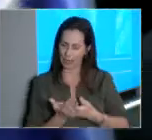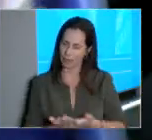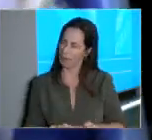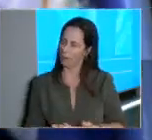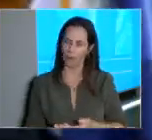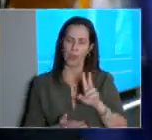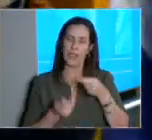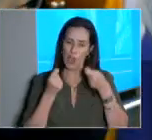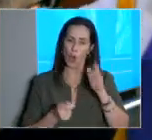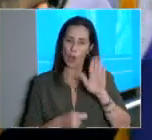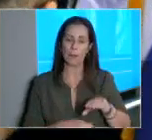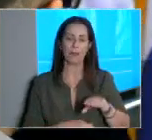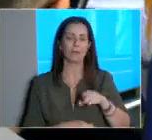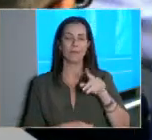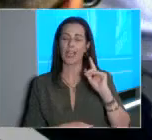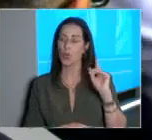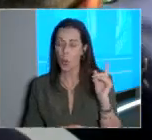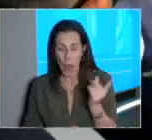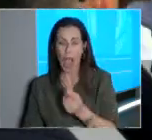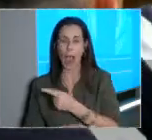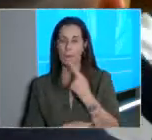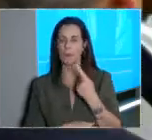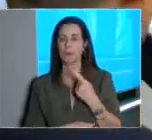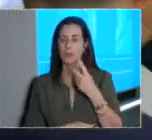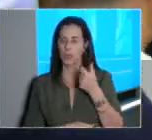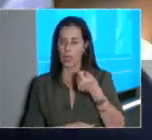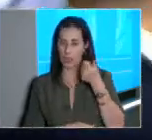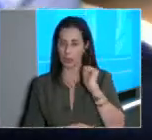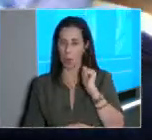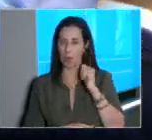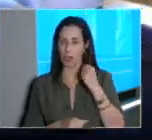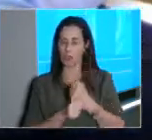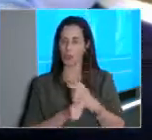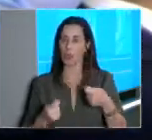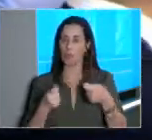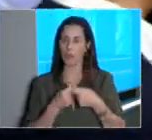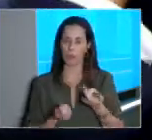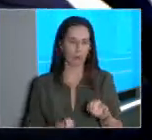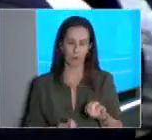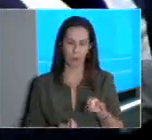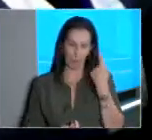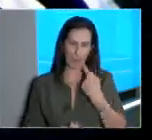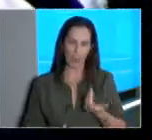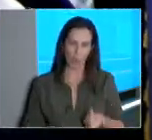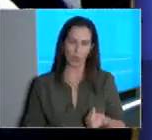הם יכריחו גם את ביטן וגם את אמסלם, שאני רואה שאתמול הם ייסדו את ברית הבריונים